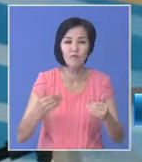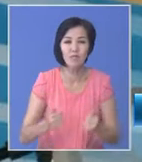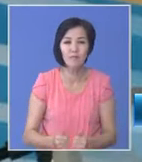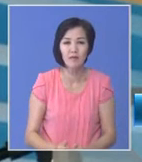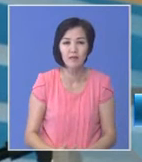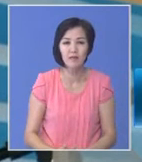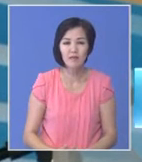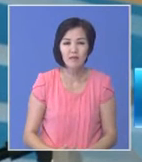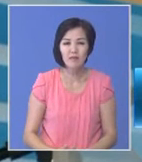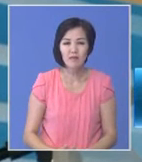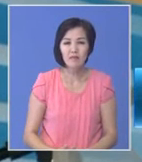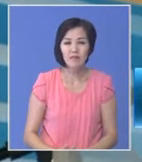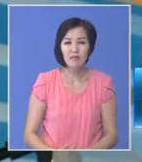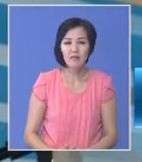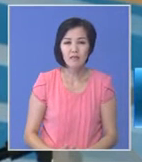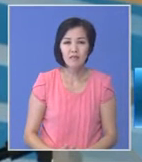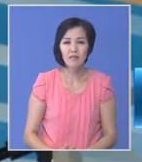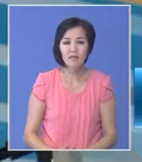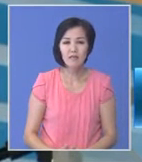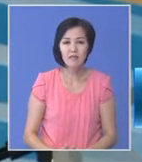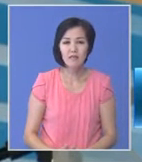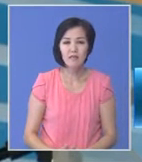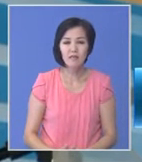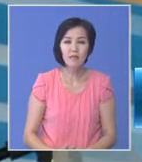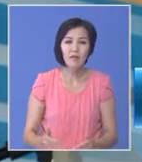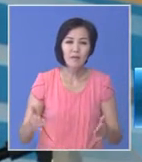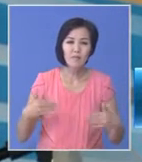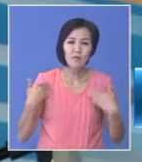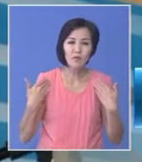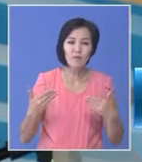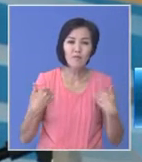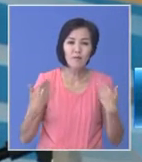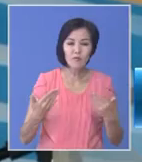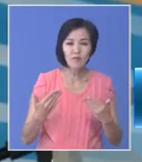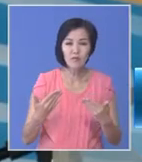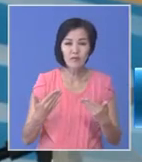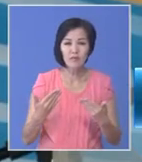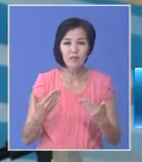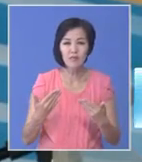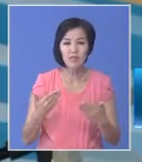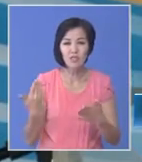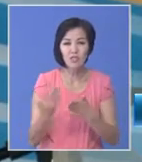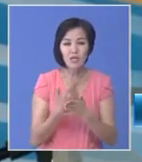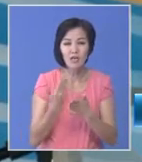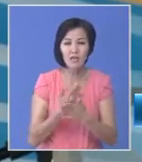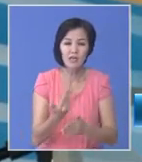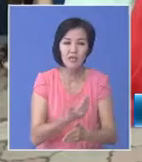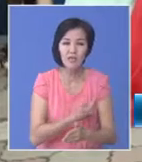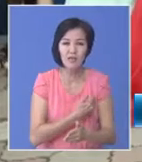жаңалық ашуға қабілетті болу деген екен ұлы ғалым Әл-Фараби бабамыз. Біз сіздерден жаңалыққа жаны құмар,